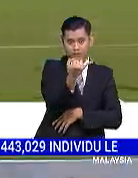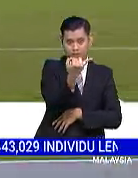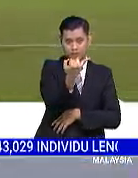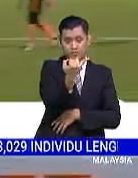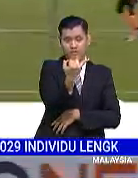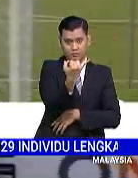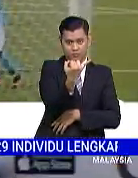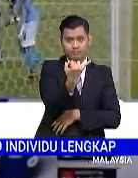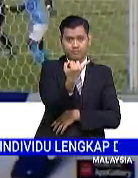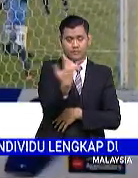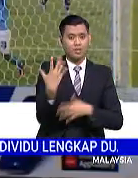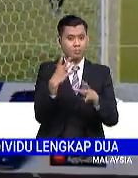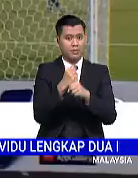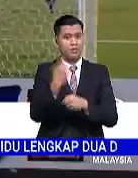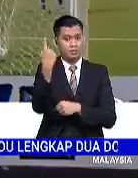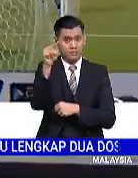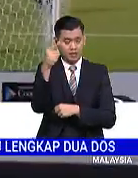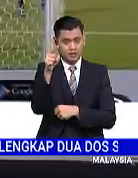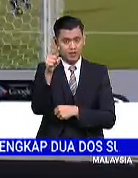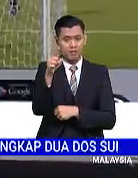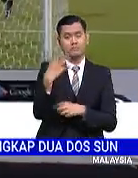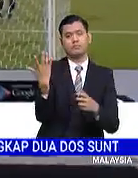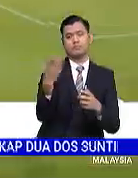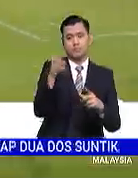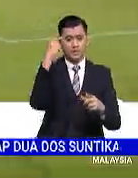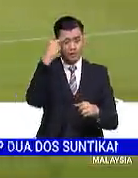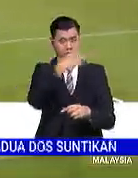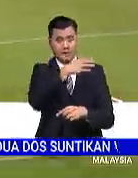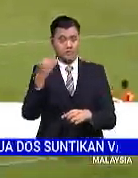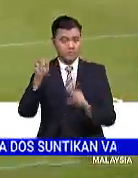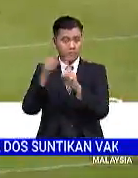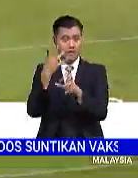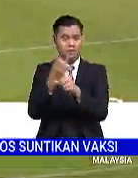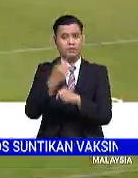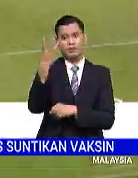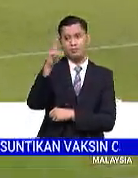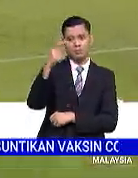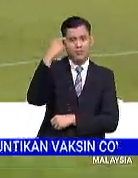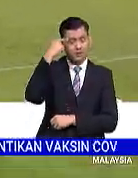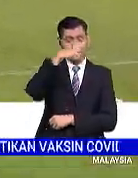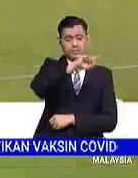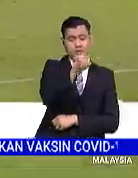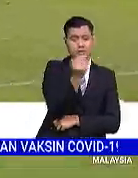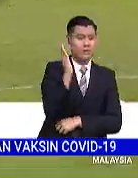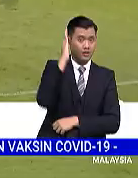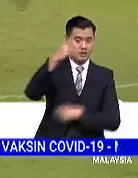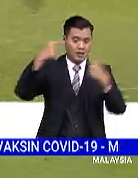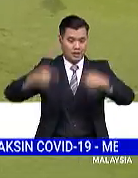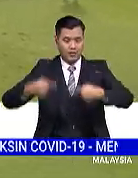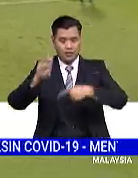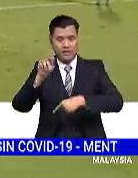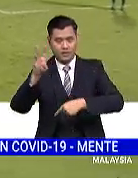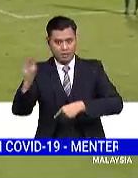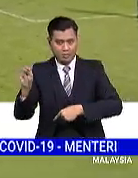dengan 11 mata, manakala Penang kekal di tangga ke-4 dengan 16 mata. Selepas ini, PJ City akan bertemu UiTM FC,